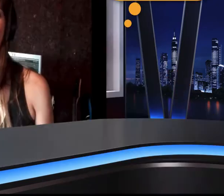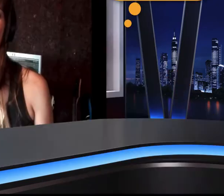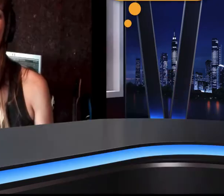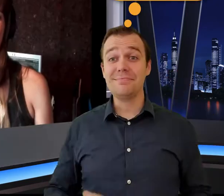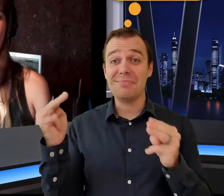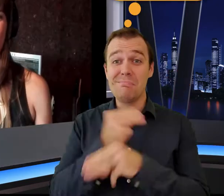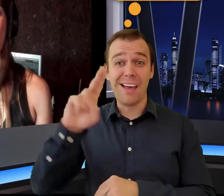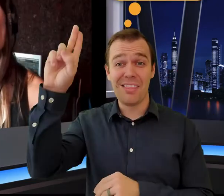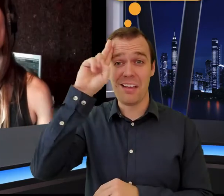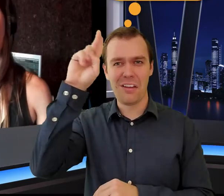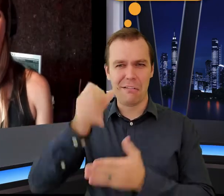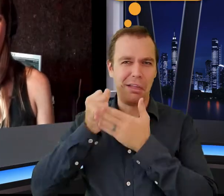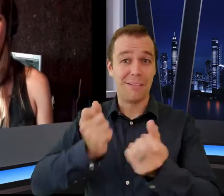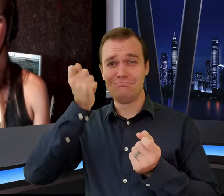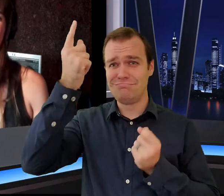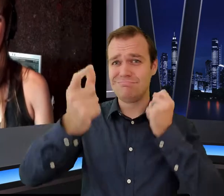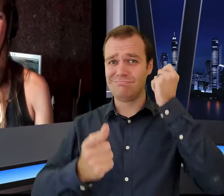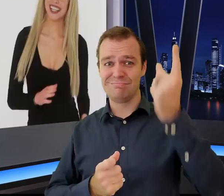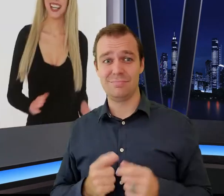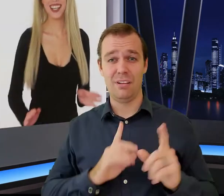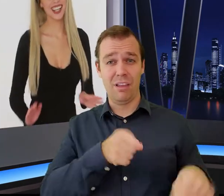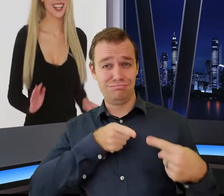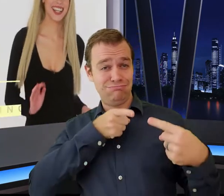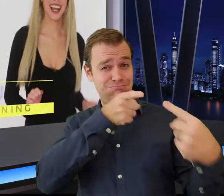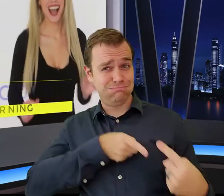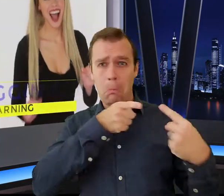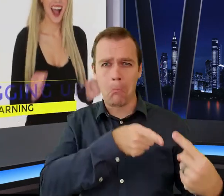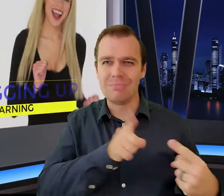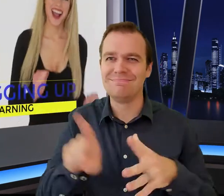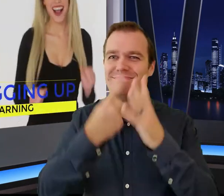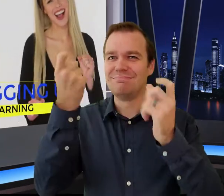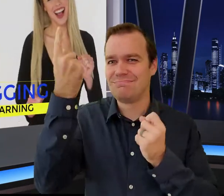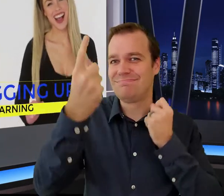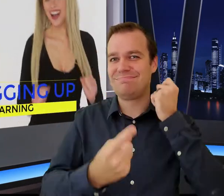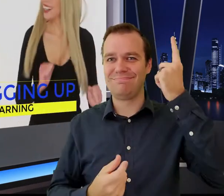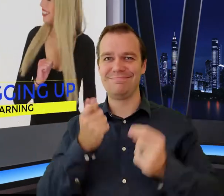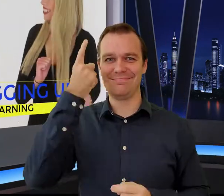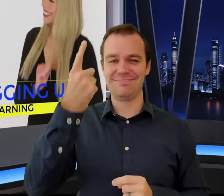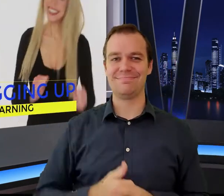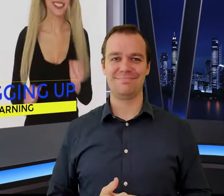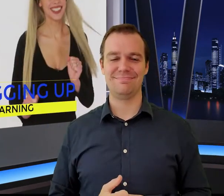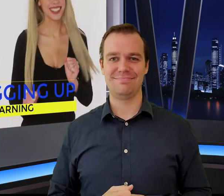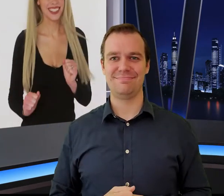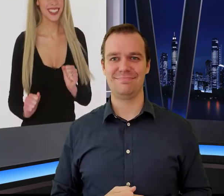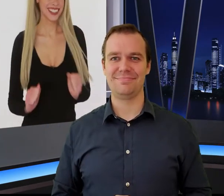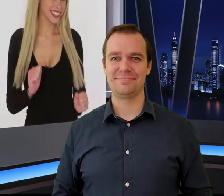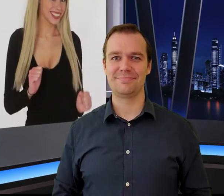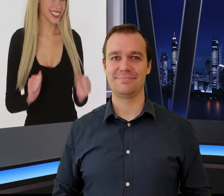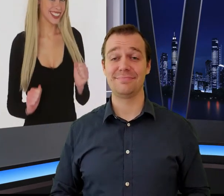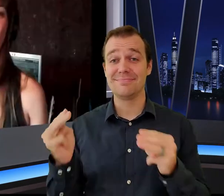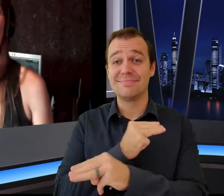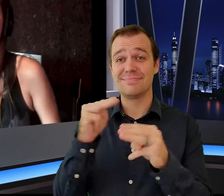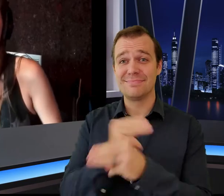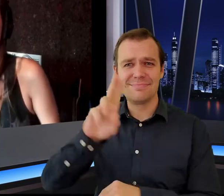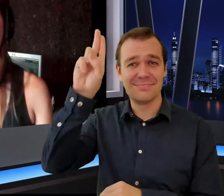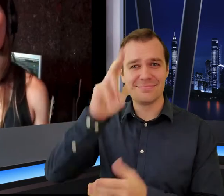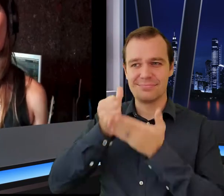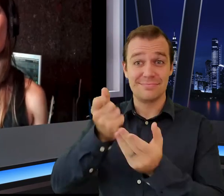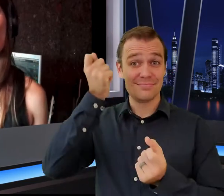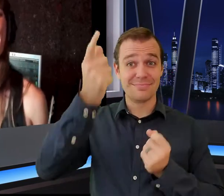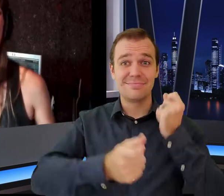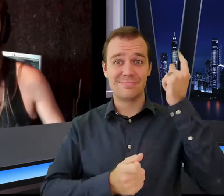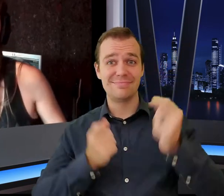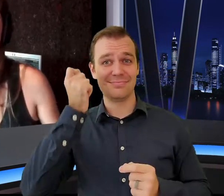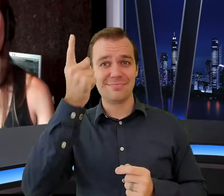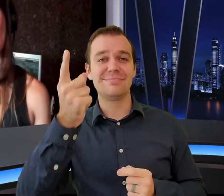आपको अंकल मेक्स मैथ इजी स्टार्ट मेकिंग अप एंड स्टार्ट लर्निंग मैथ